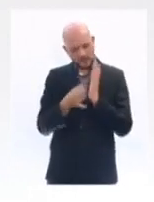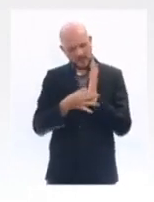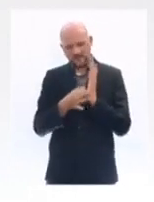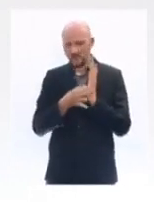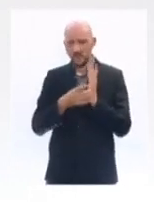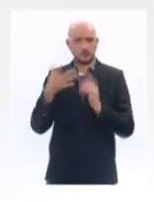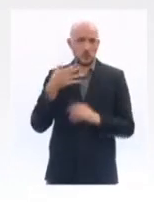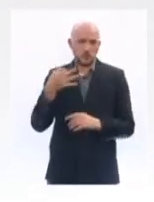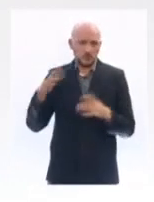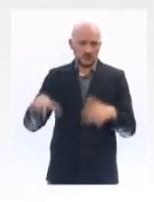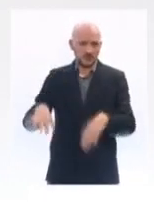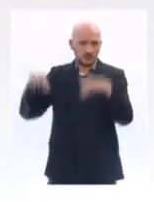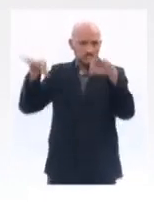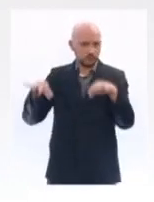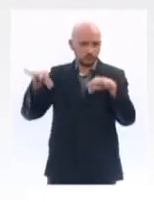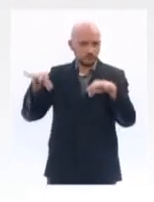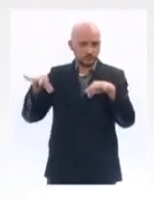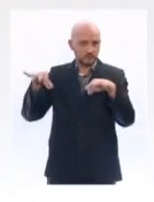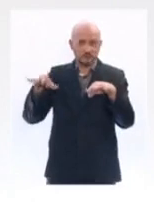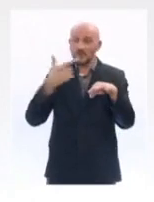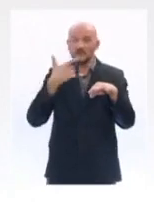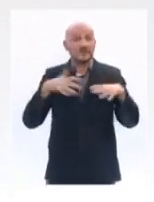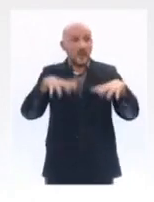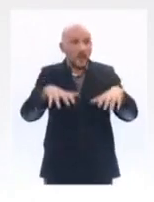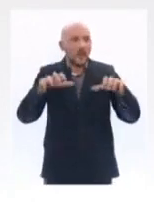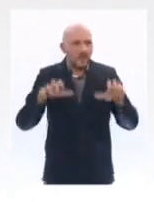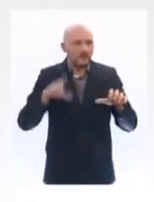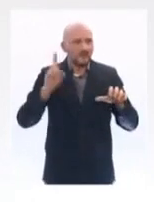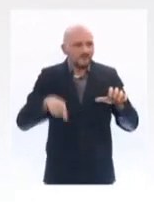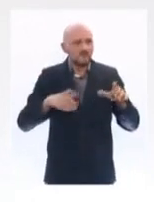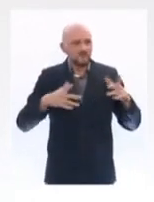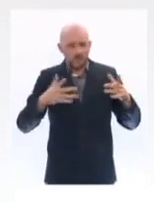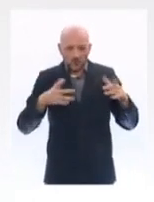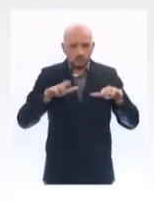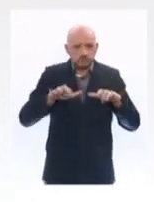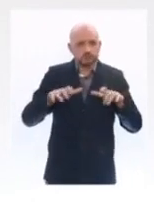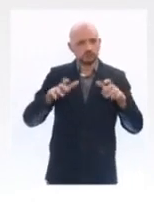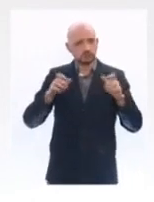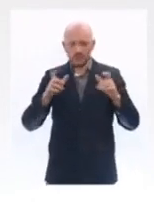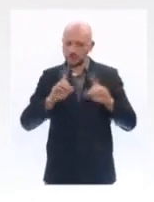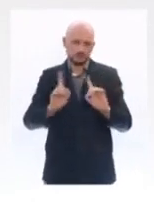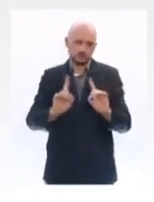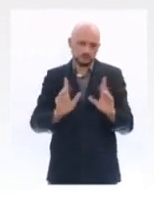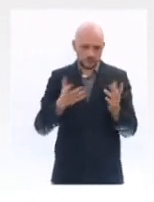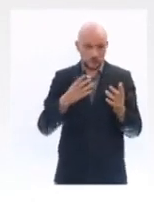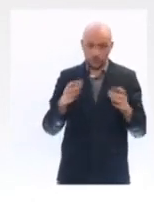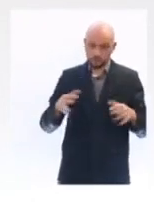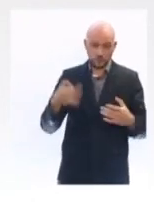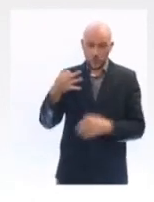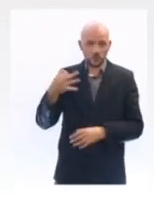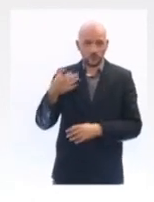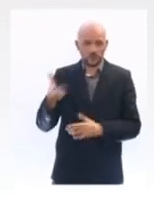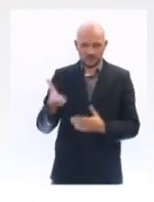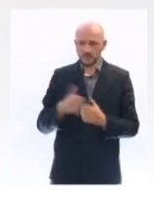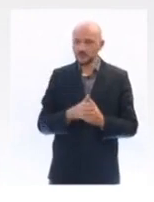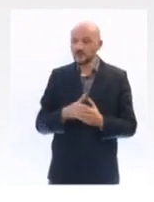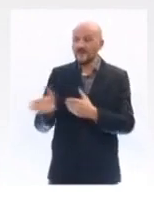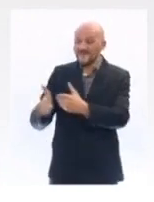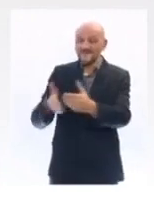des étalements qui peuvent aller jusqu'à 3 ans. Elles pourront aussi bénéficier d'une remise au cas par cas si elles sont en